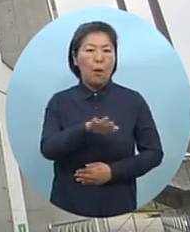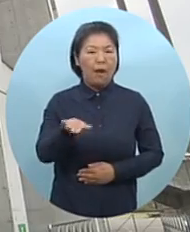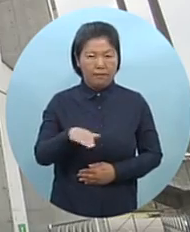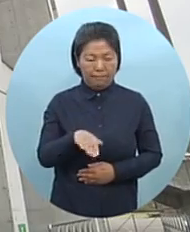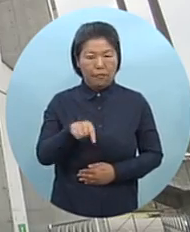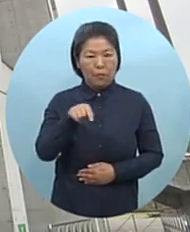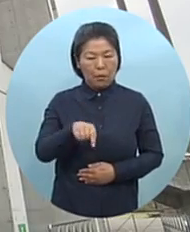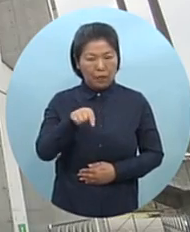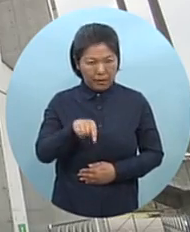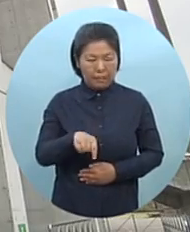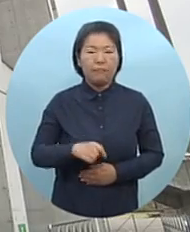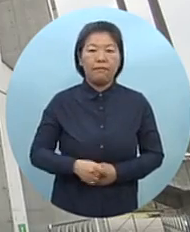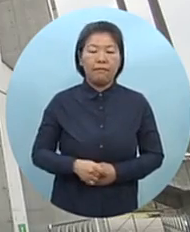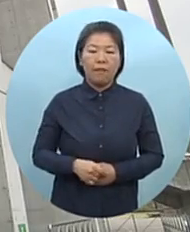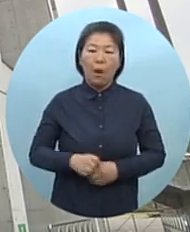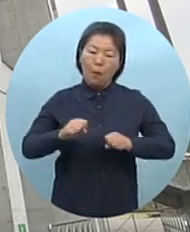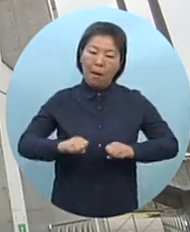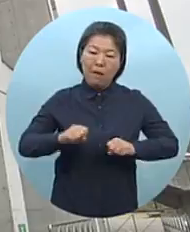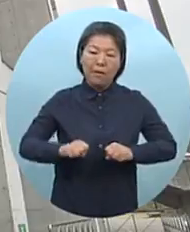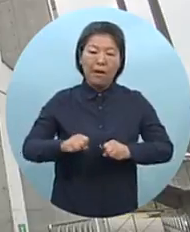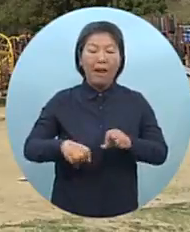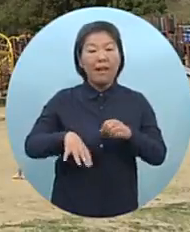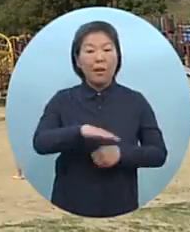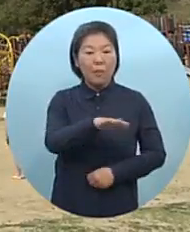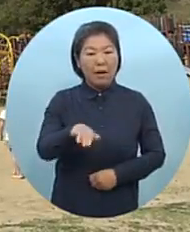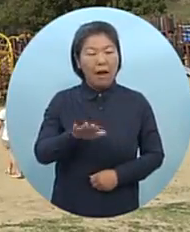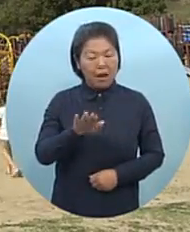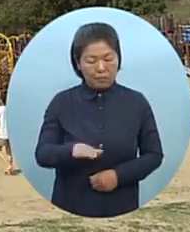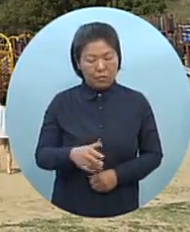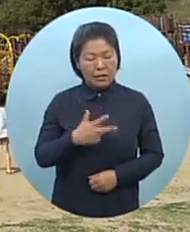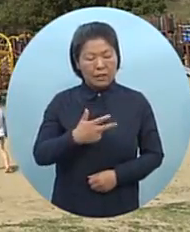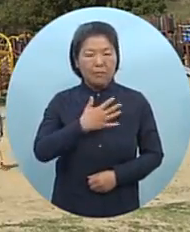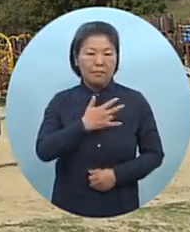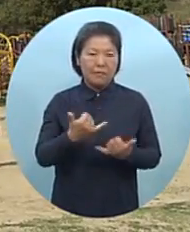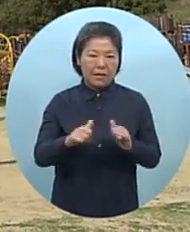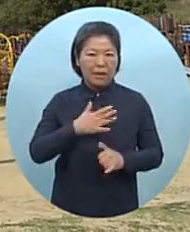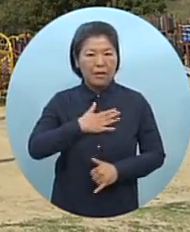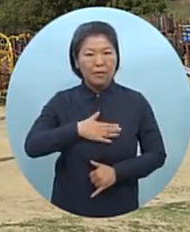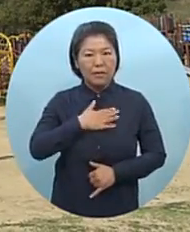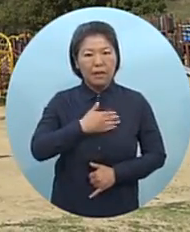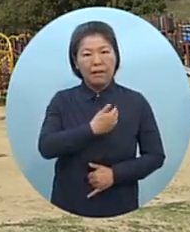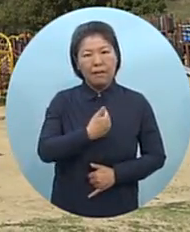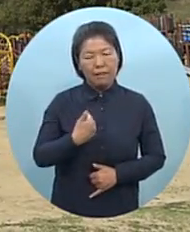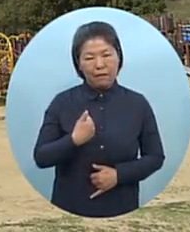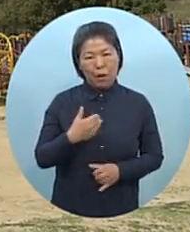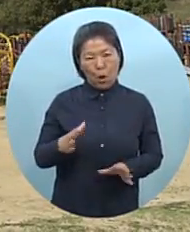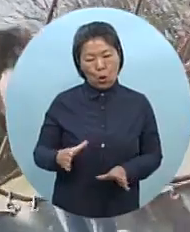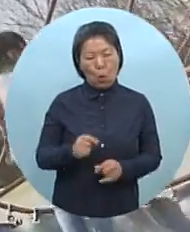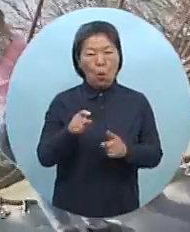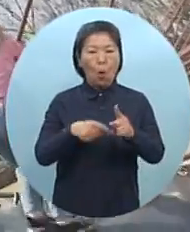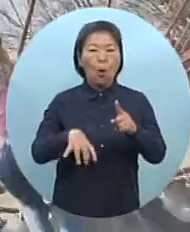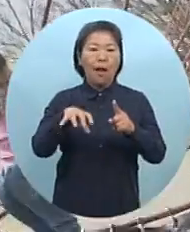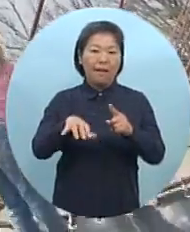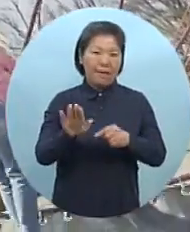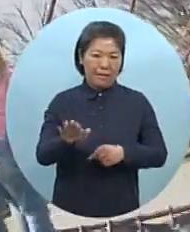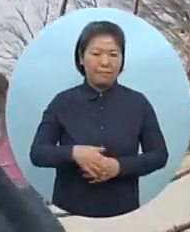岩グリーンスタジアムやワンパ広場などがある市民がリフレッシュできる総合公園